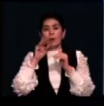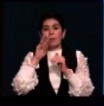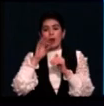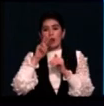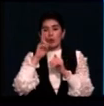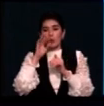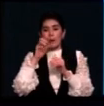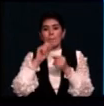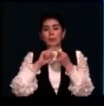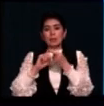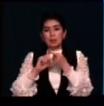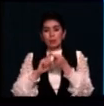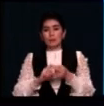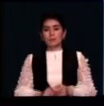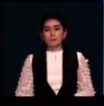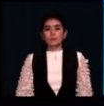molekulyar birikma.